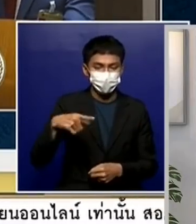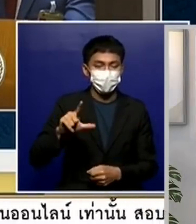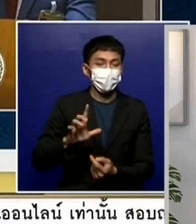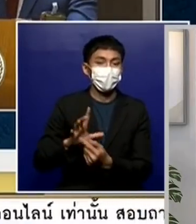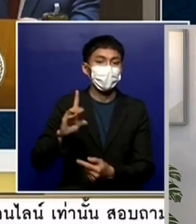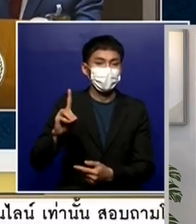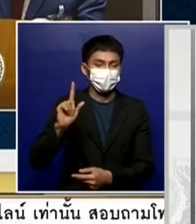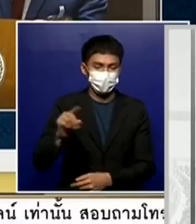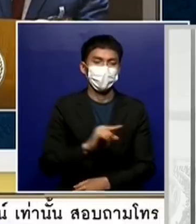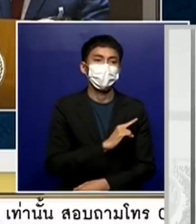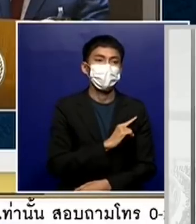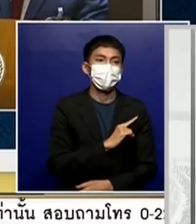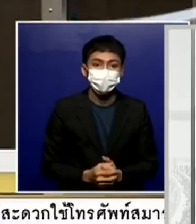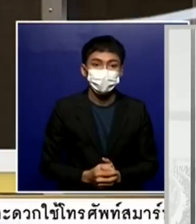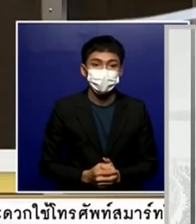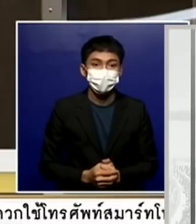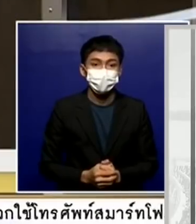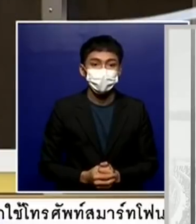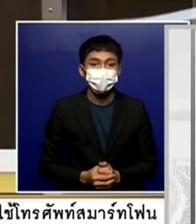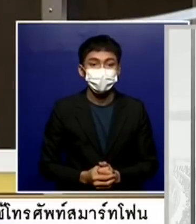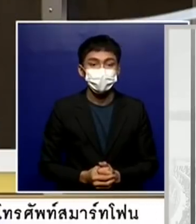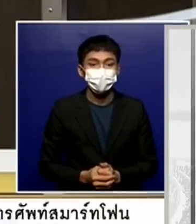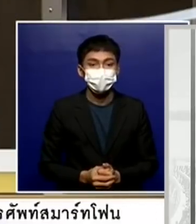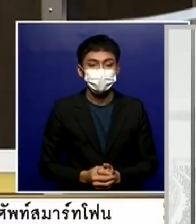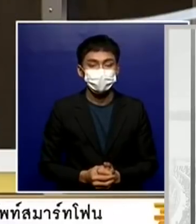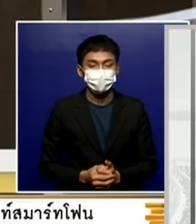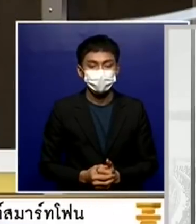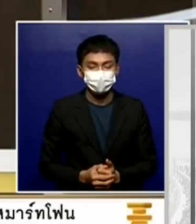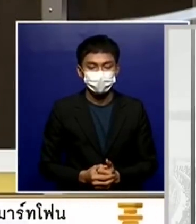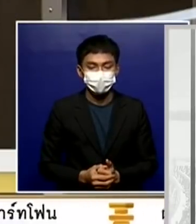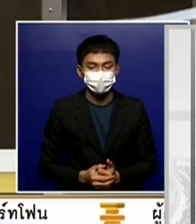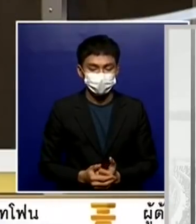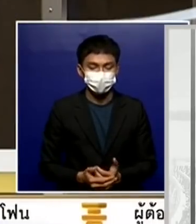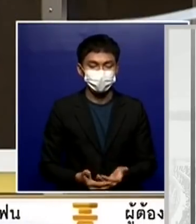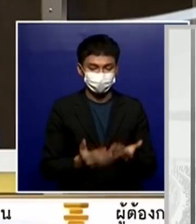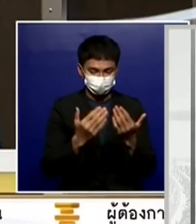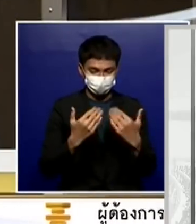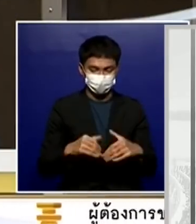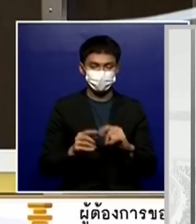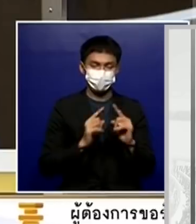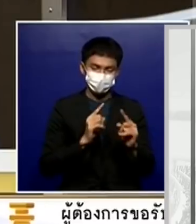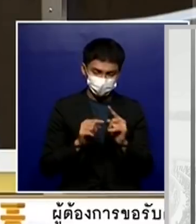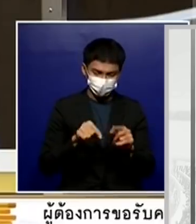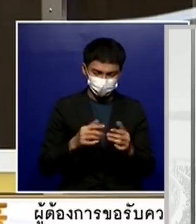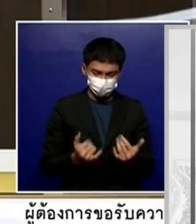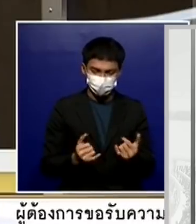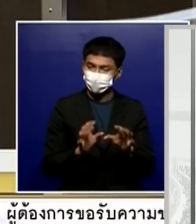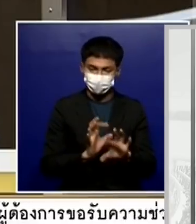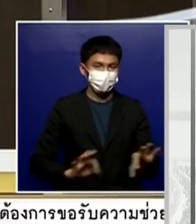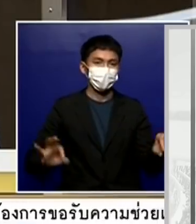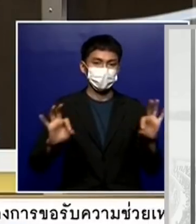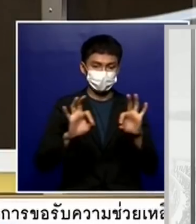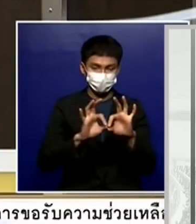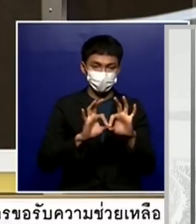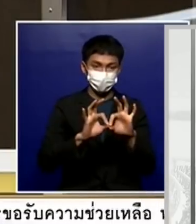120,000 ล้าน ครับ ปีนี้เหลือ 118,000 ล้านลดลงมาประมาณ 20,000 ล้านนะครับก็มีข้อสังเกตจากทางส.ส.พรรคภูมิใจไทยบอกว่าสำ